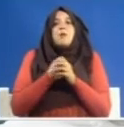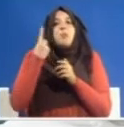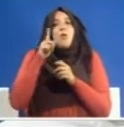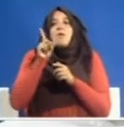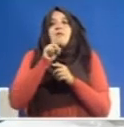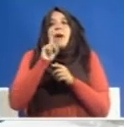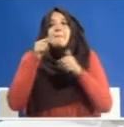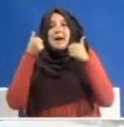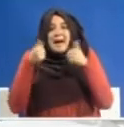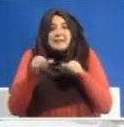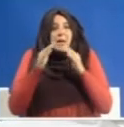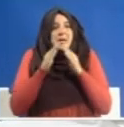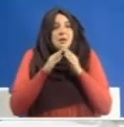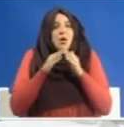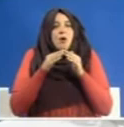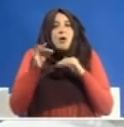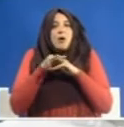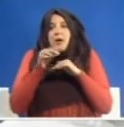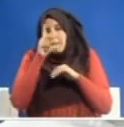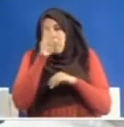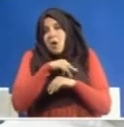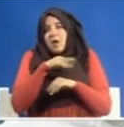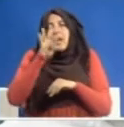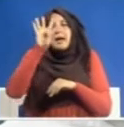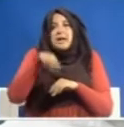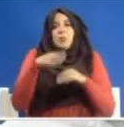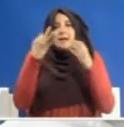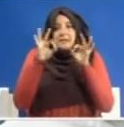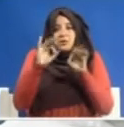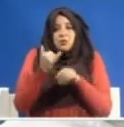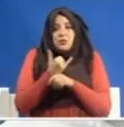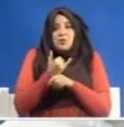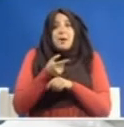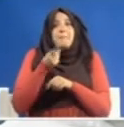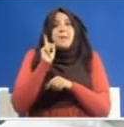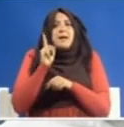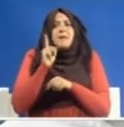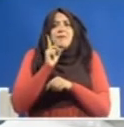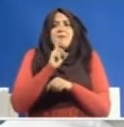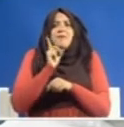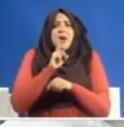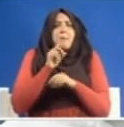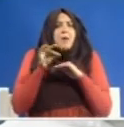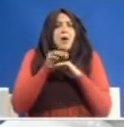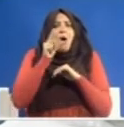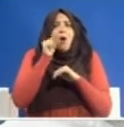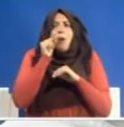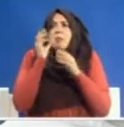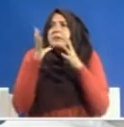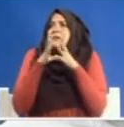وهي 4 أشهر و10 أيام، ولكن عدة المفقود الذي صدر